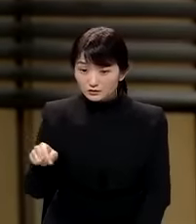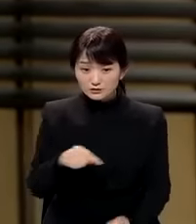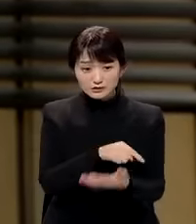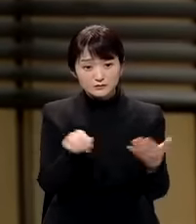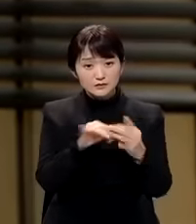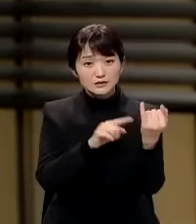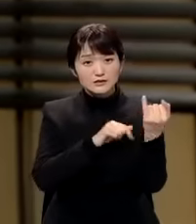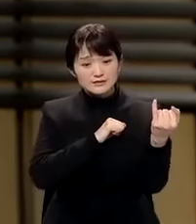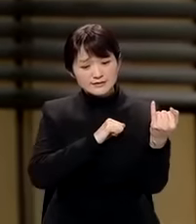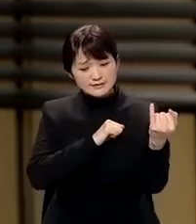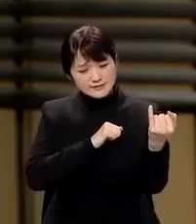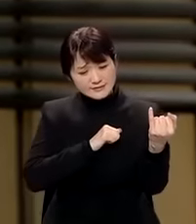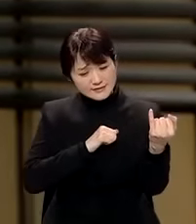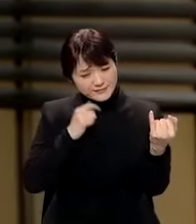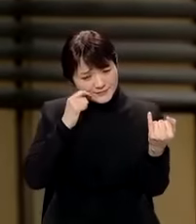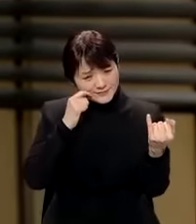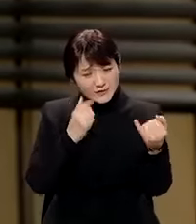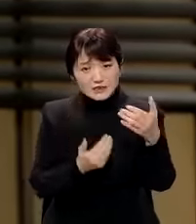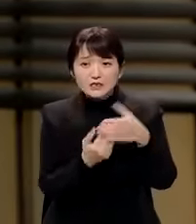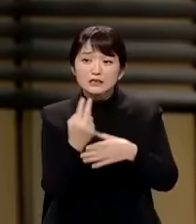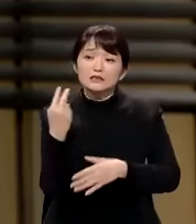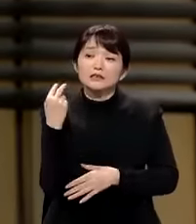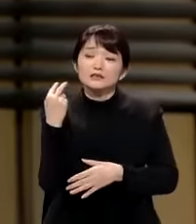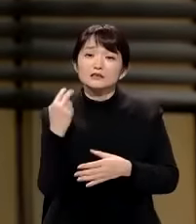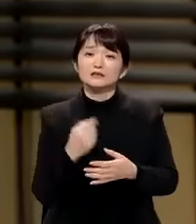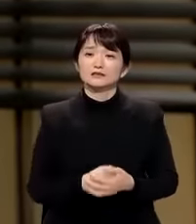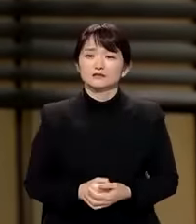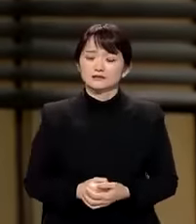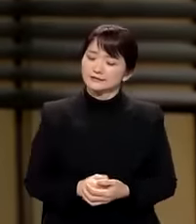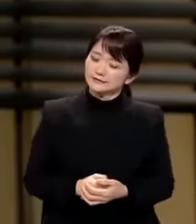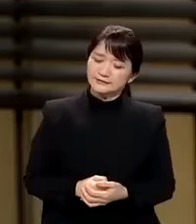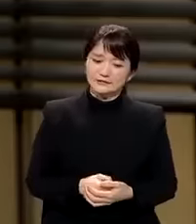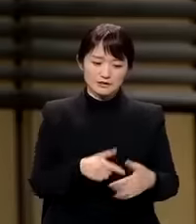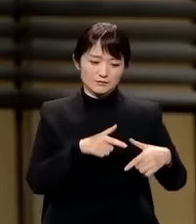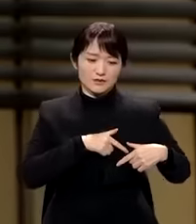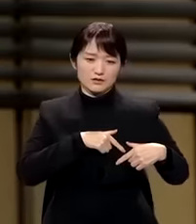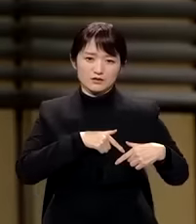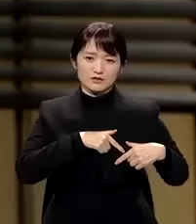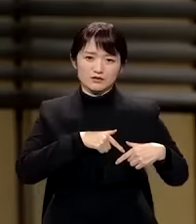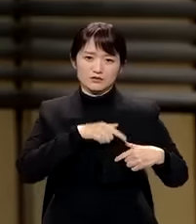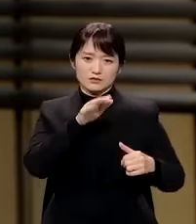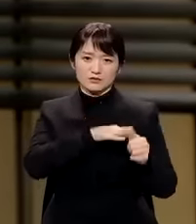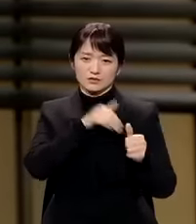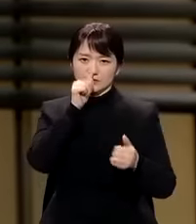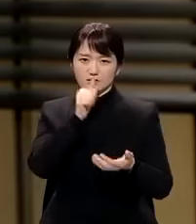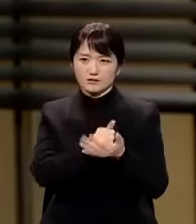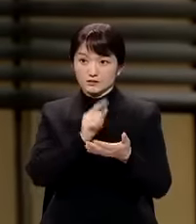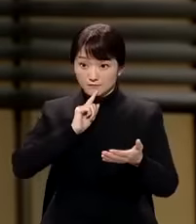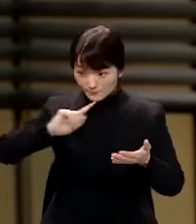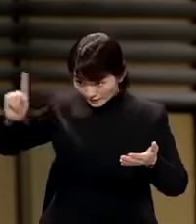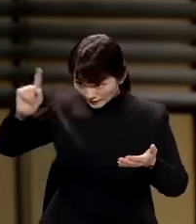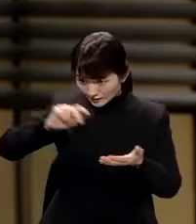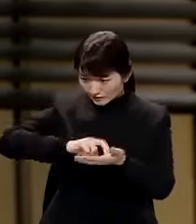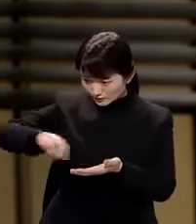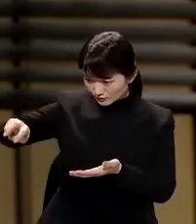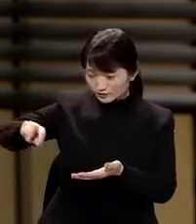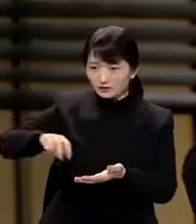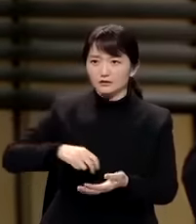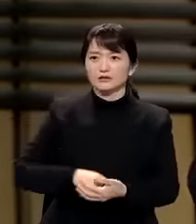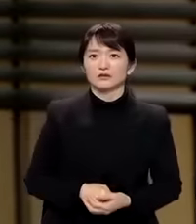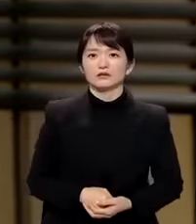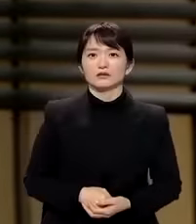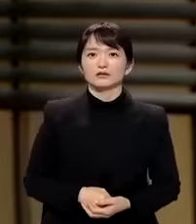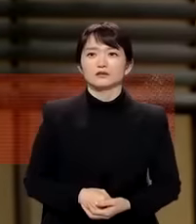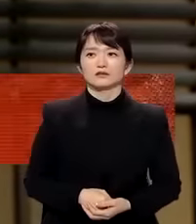못해서 사건 이게 이틀 전에 아이 도저히 안 되겠다 명예 선으로 고소를 하겠다라는 식에 그렇게 문자 연락을 했답니다